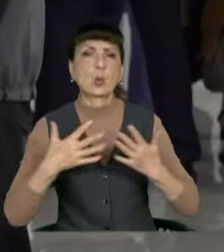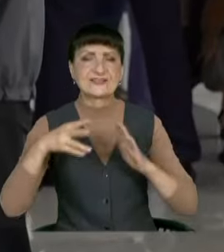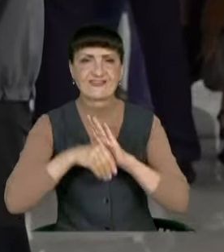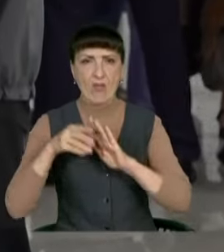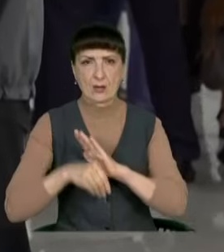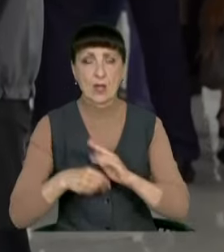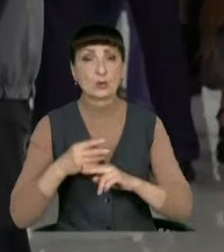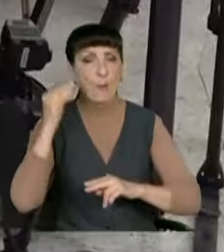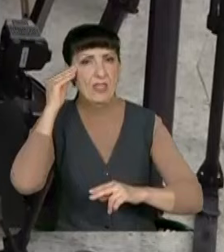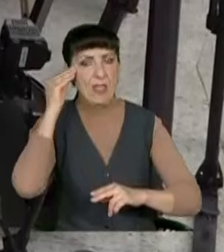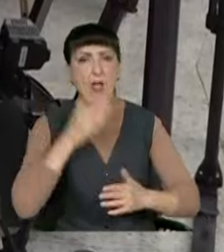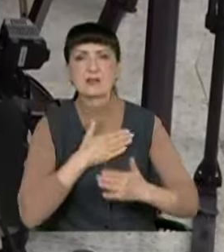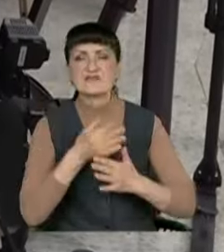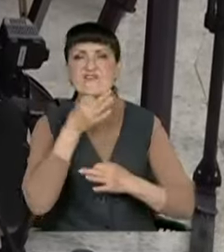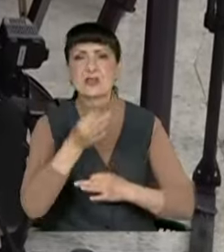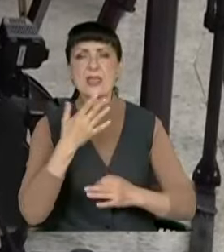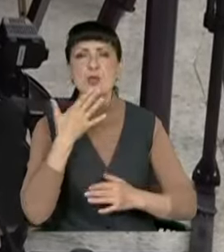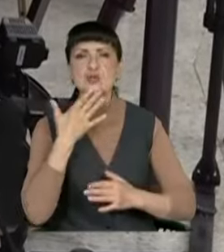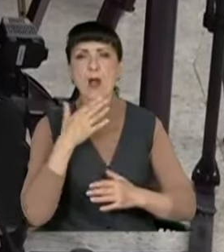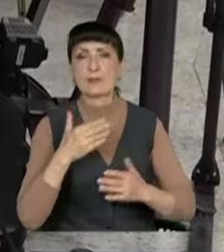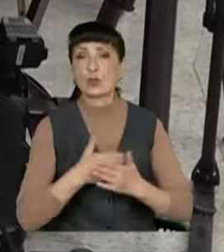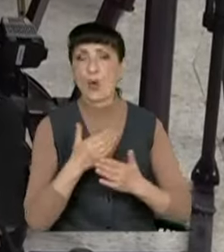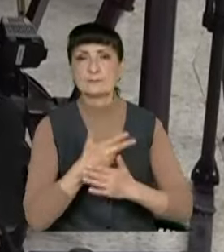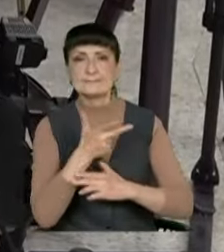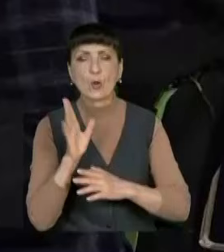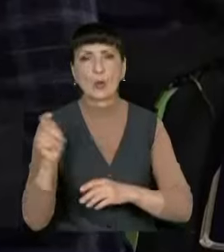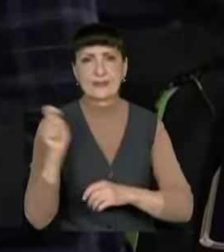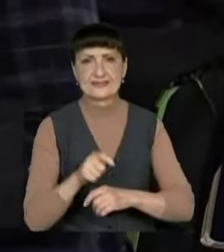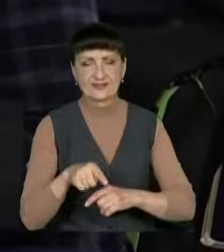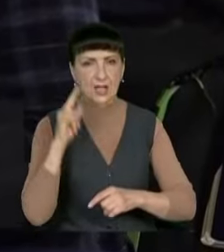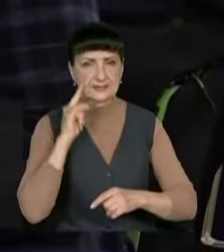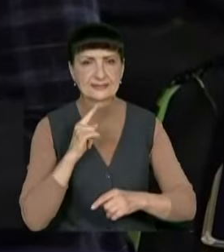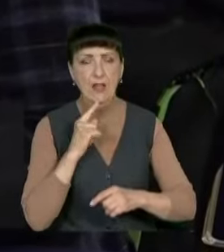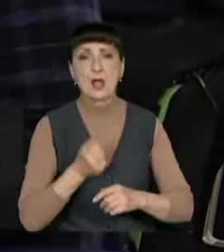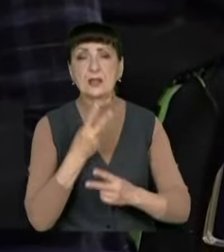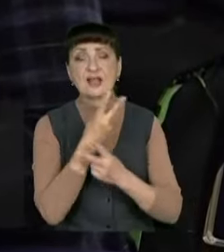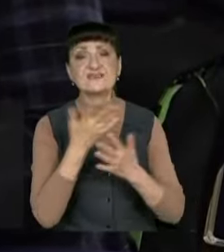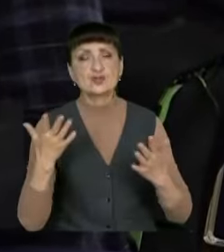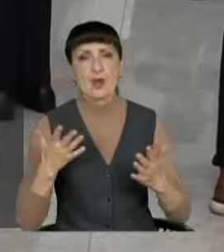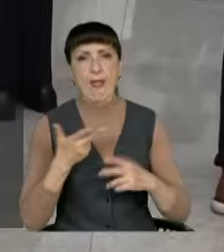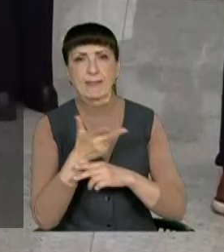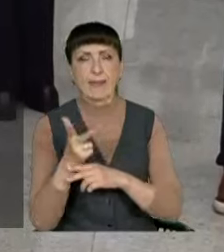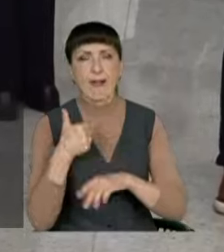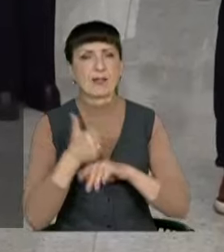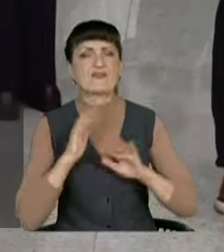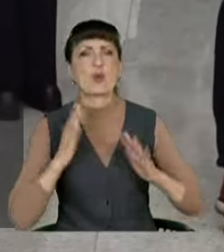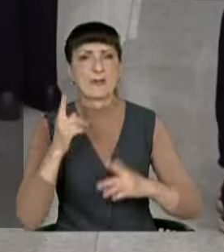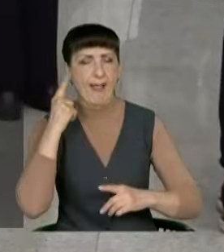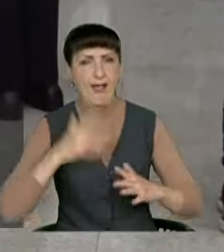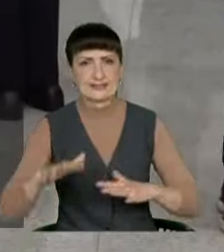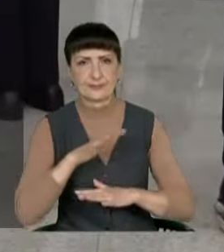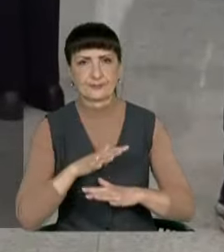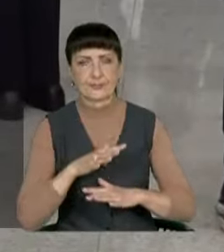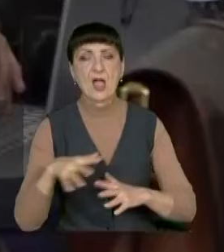сферах. Такое мнение активно высказывают иностранные СМИ, посетившие столицу Казахстана для освещения одного из главных событий Азии.